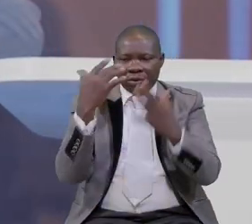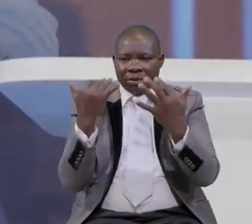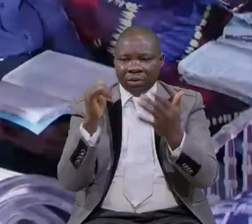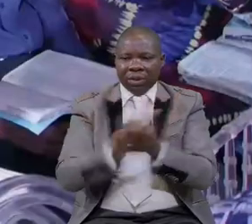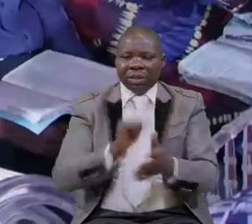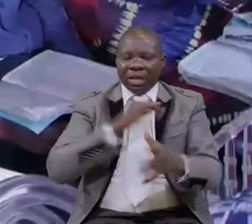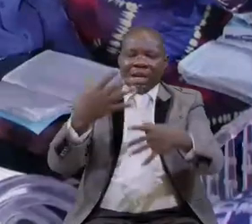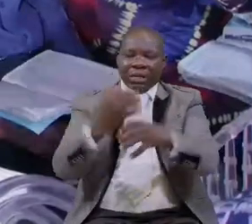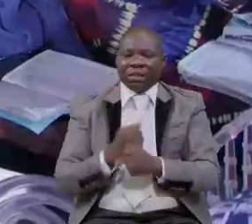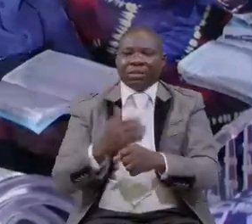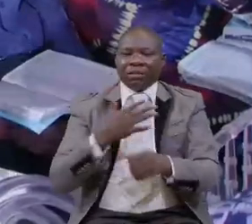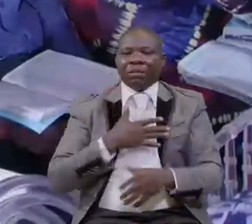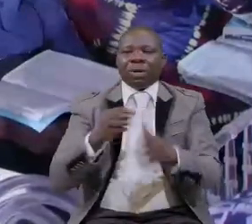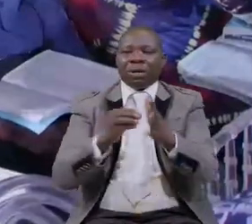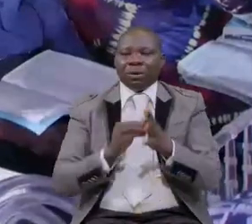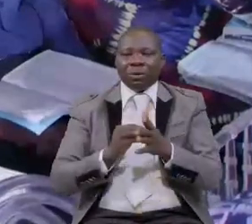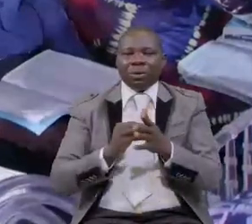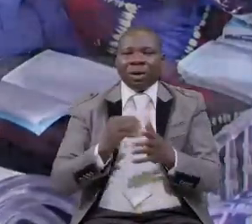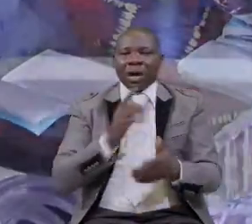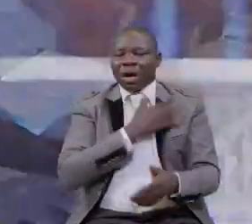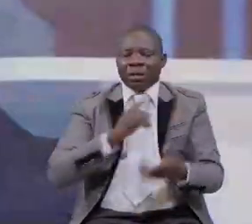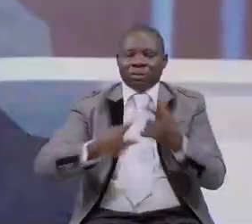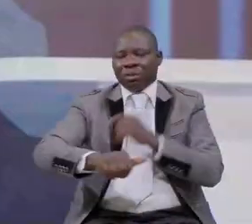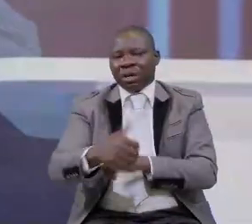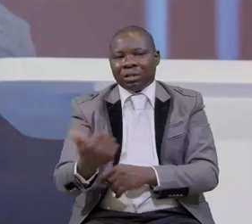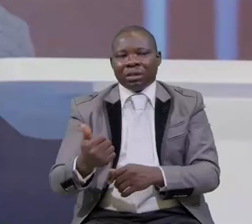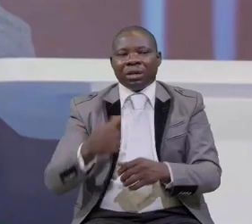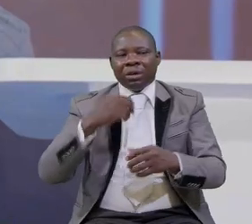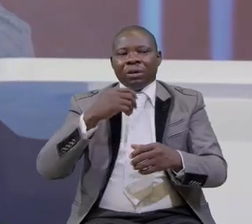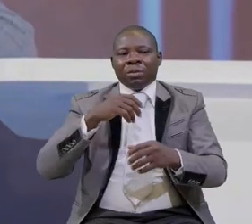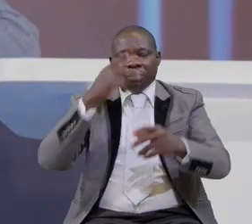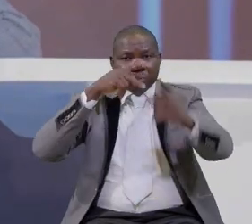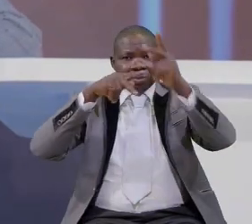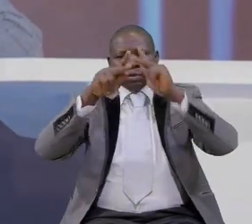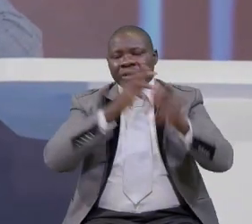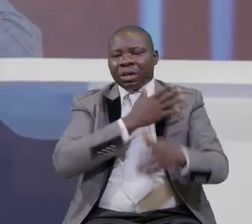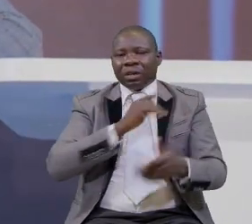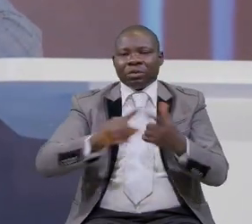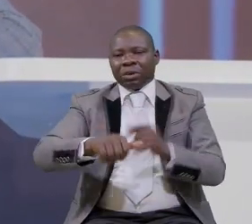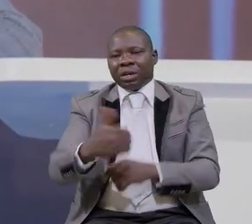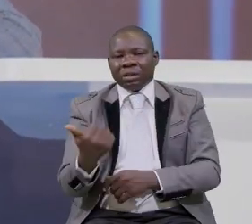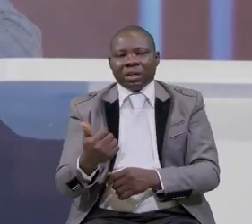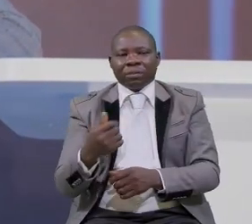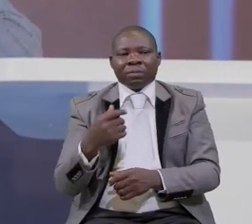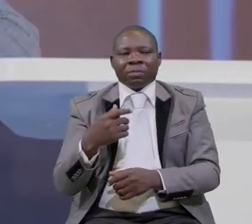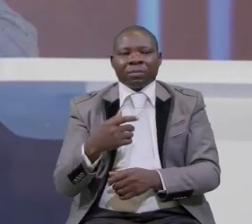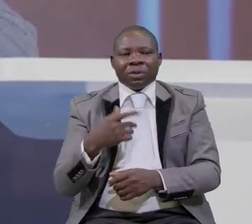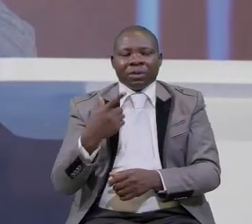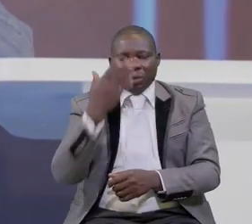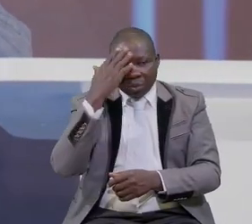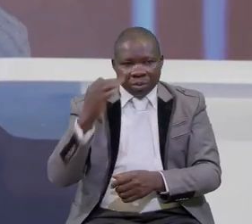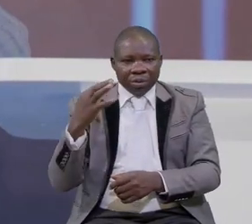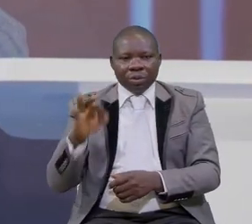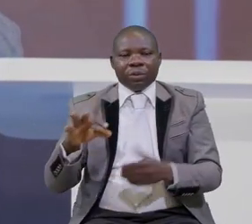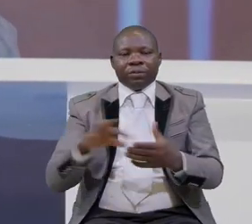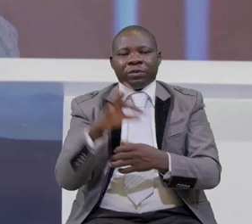reçois pour moi. Ensuite, à un autre, la prophétie. À un autre, le discernement des